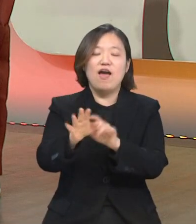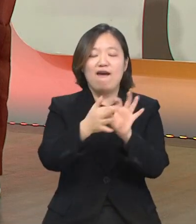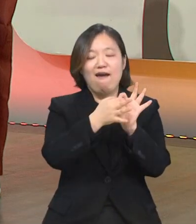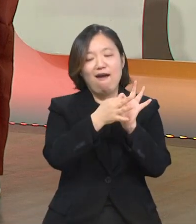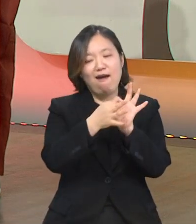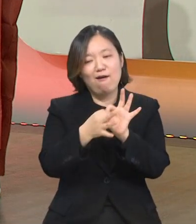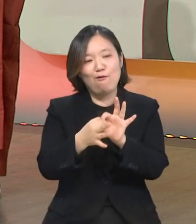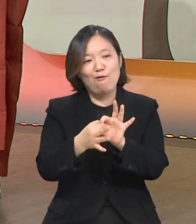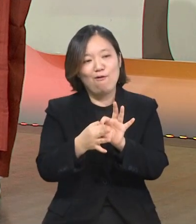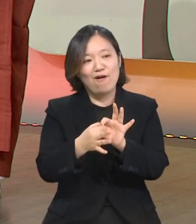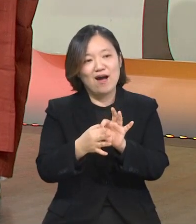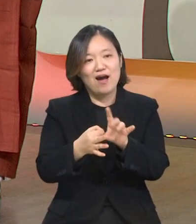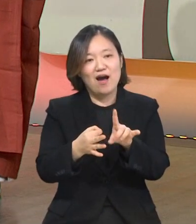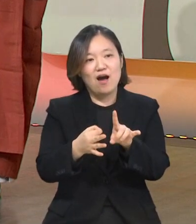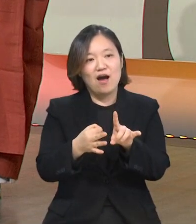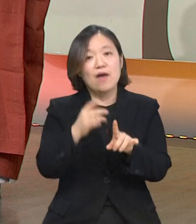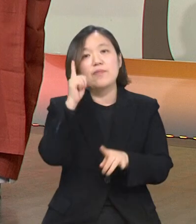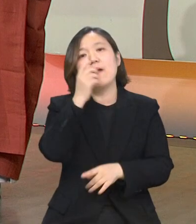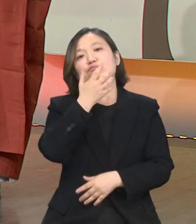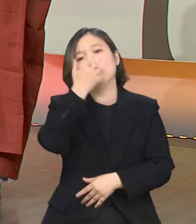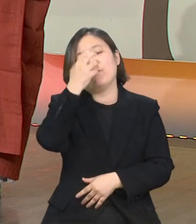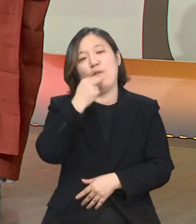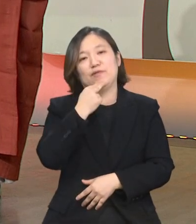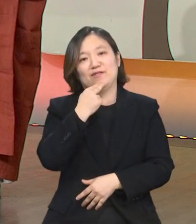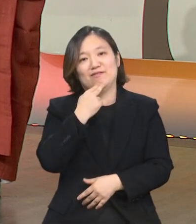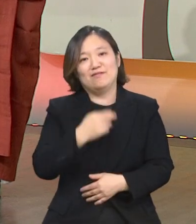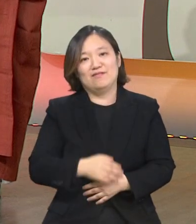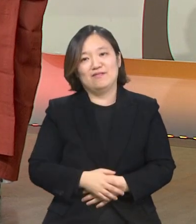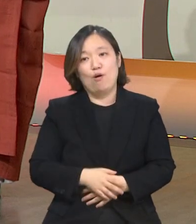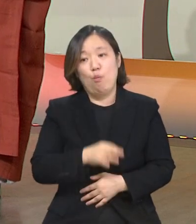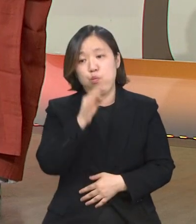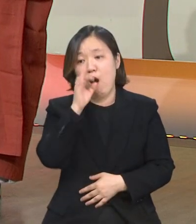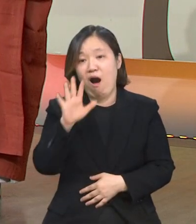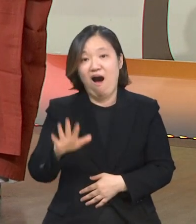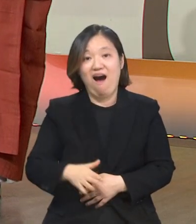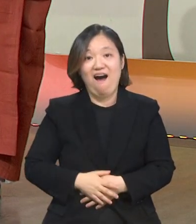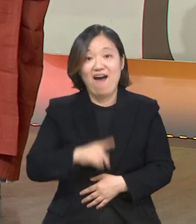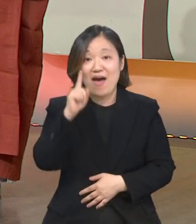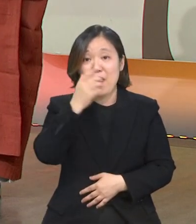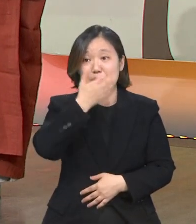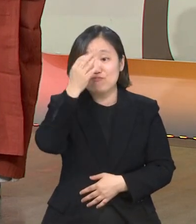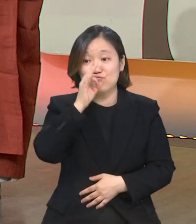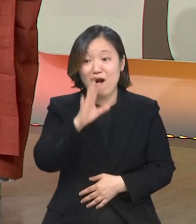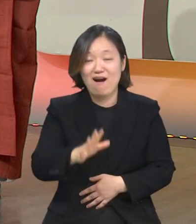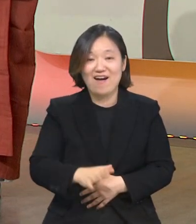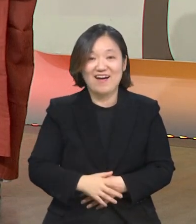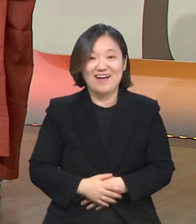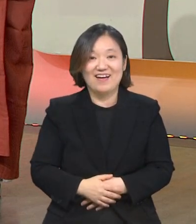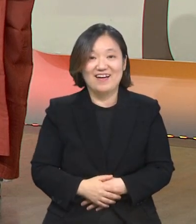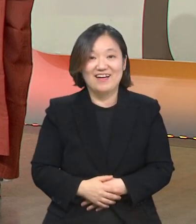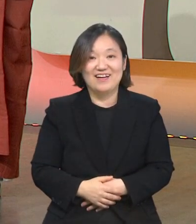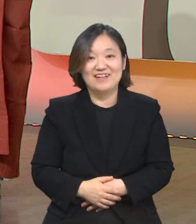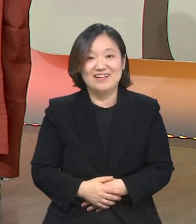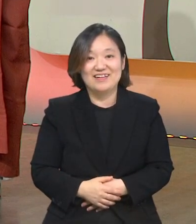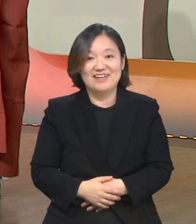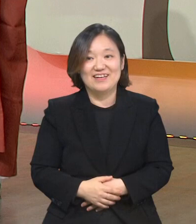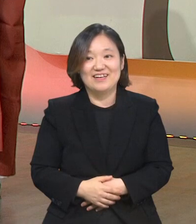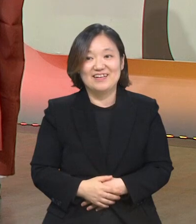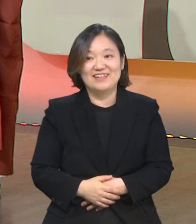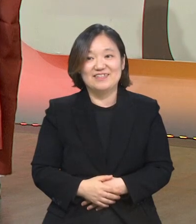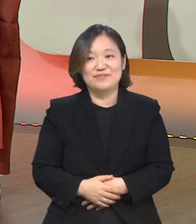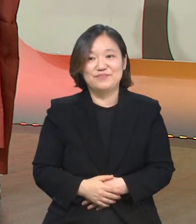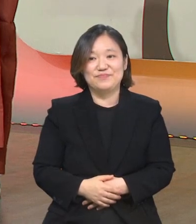번도 악몽을 꾸지 않았대요 정말 뭐 귀신 하나가 붙었는데 튕겨서 나갔나 봐요 예